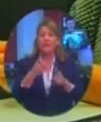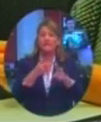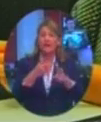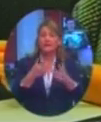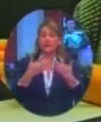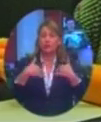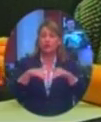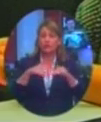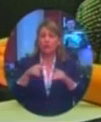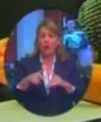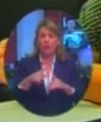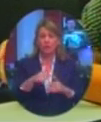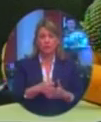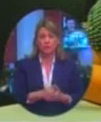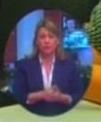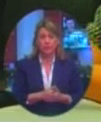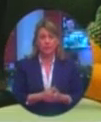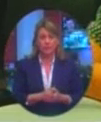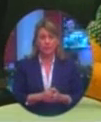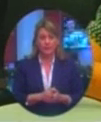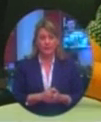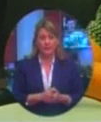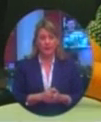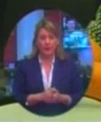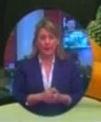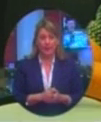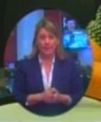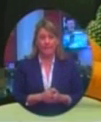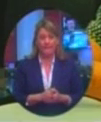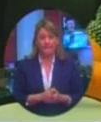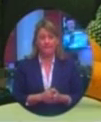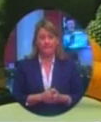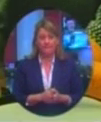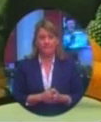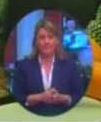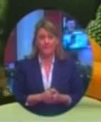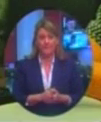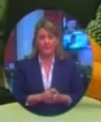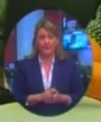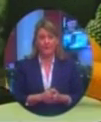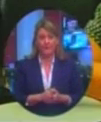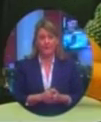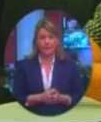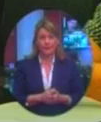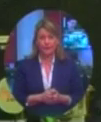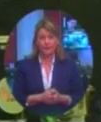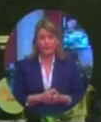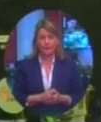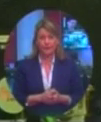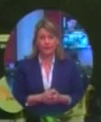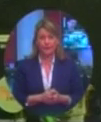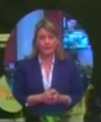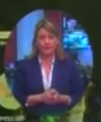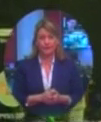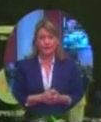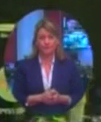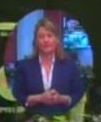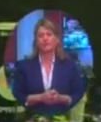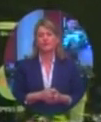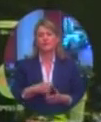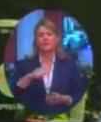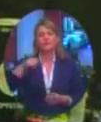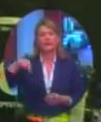ואתה אומר לא בדיאלוג על גב הציבור, על גב עובדים, על גב מפרנסים. אנחנו